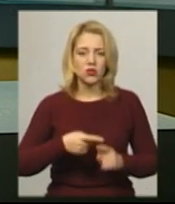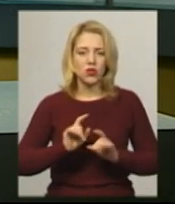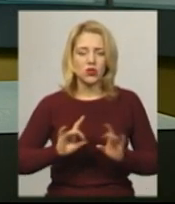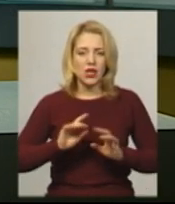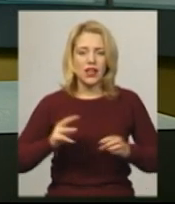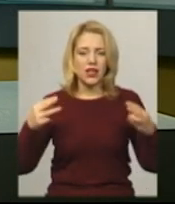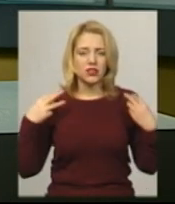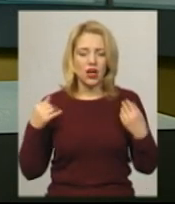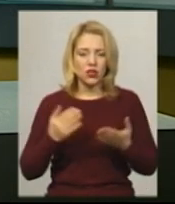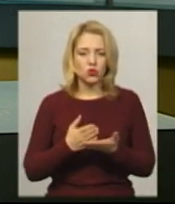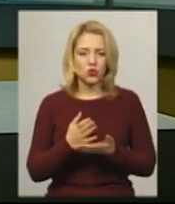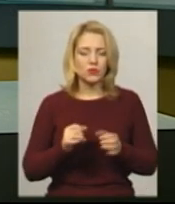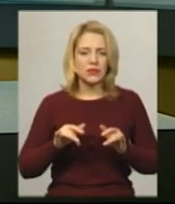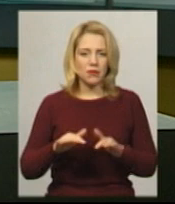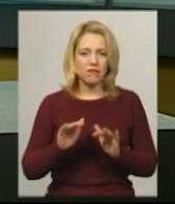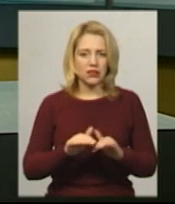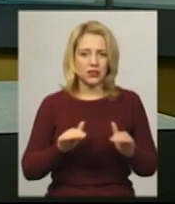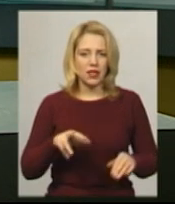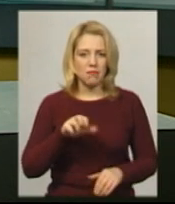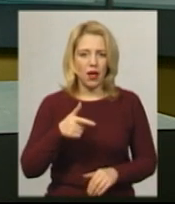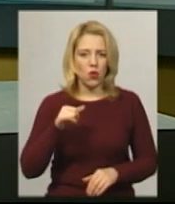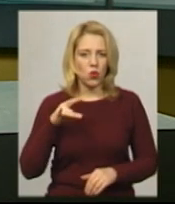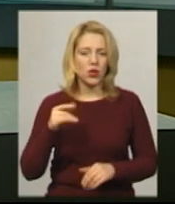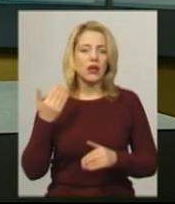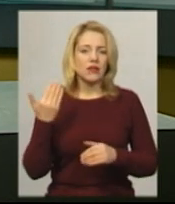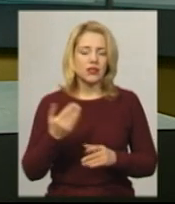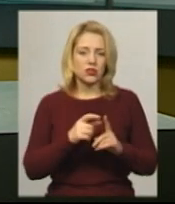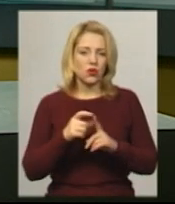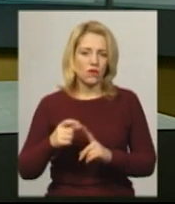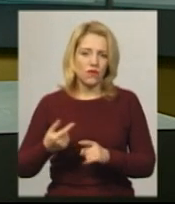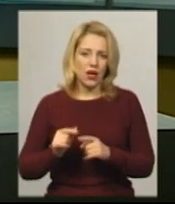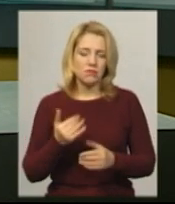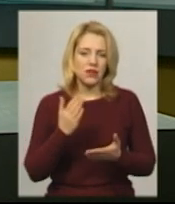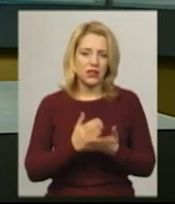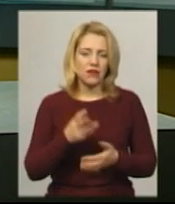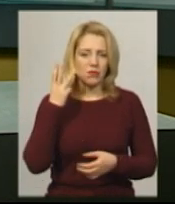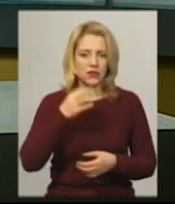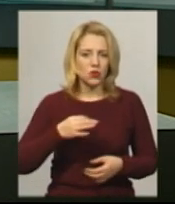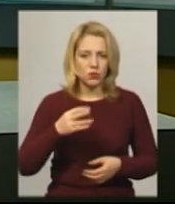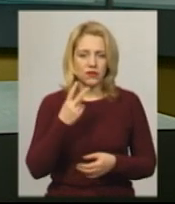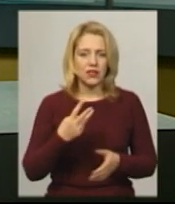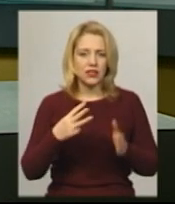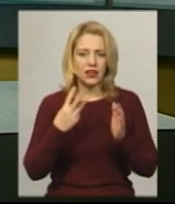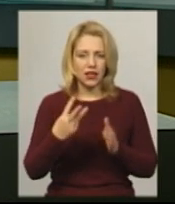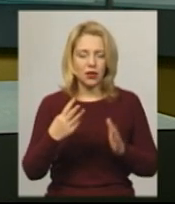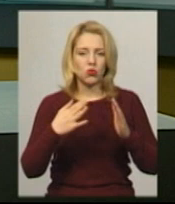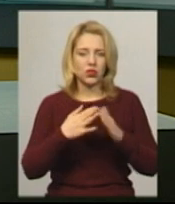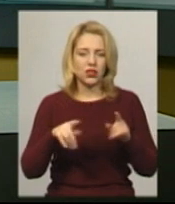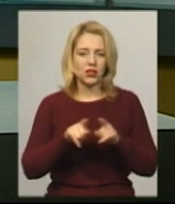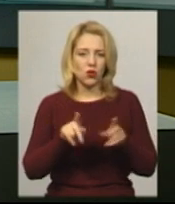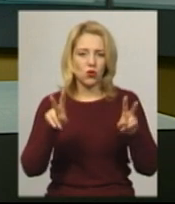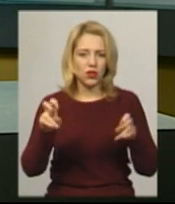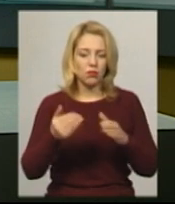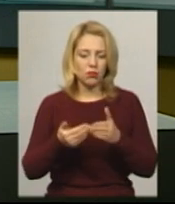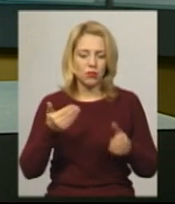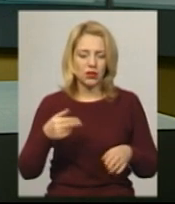у справах дітей Хмельницької ОДА Ніна Магур. За її словами, у Хмельницькій області є 23 будинки такого типу. Попередні